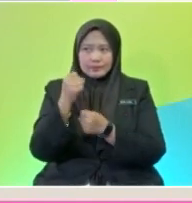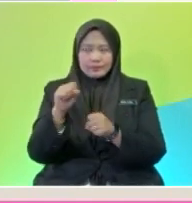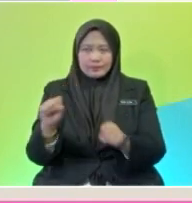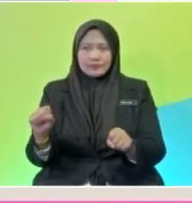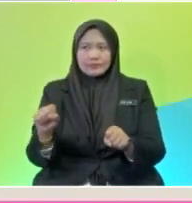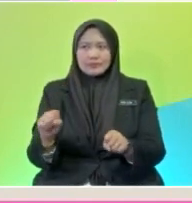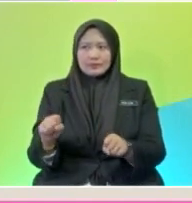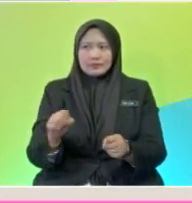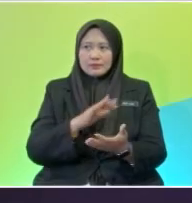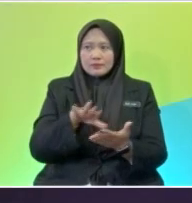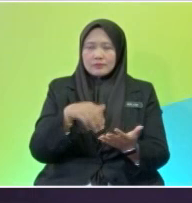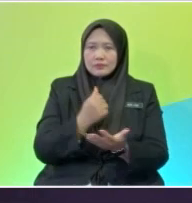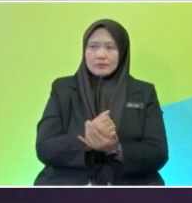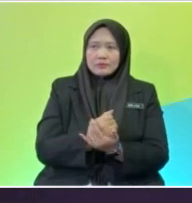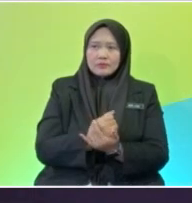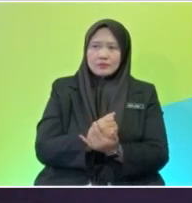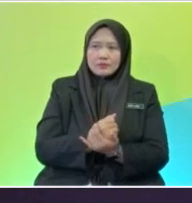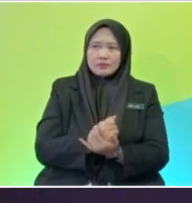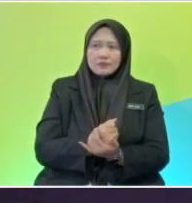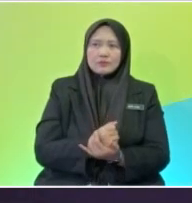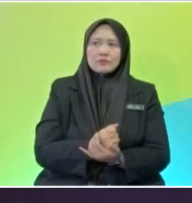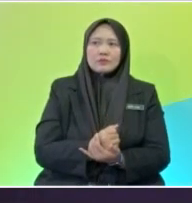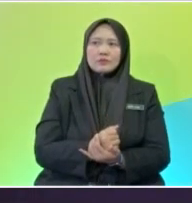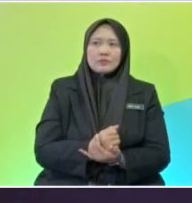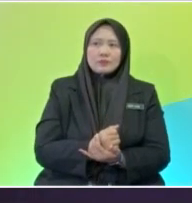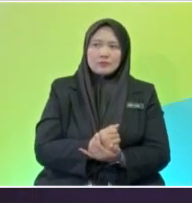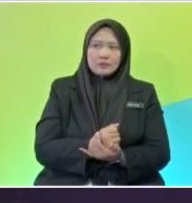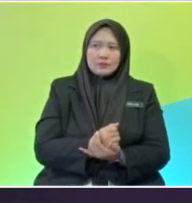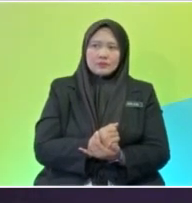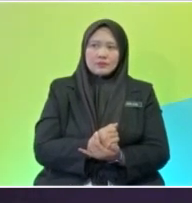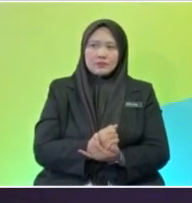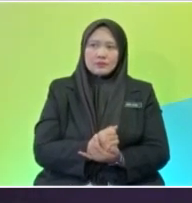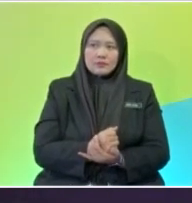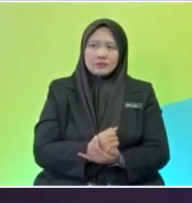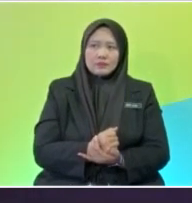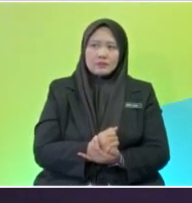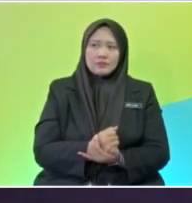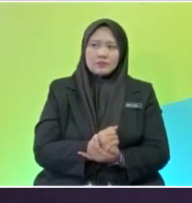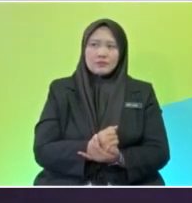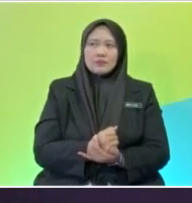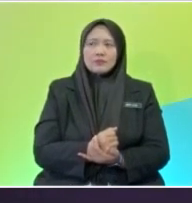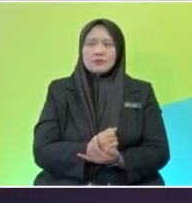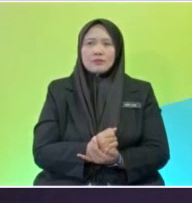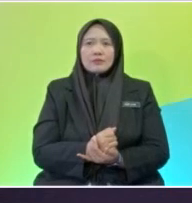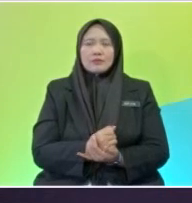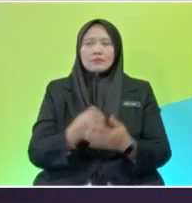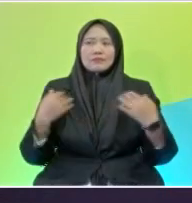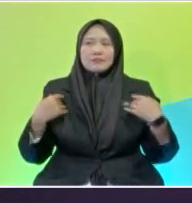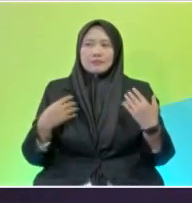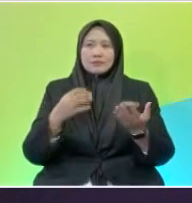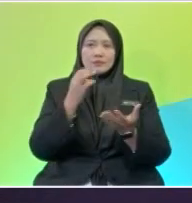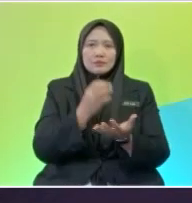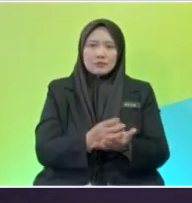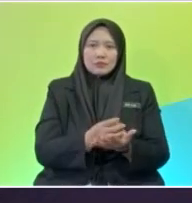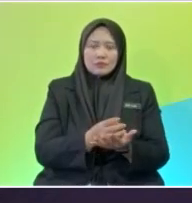Google Mic ini Oke untuk soal dan yang berikutnya tentang kicauan